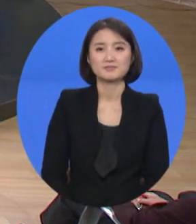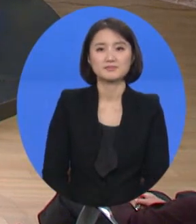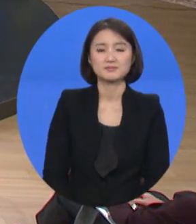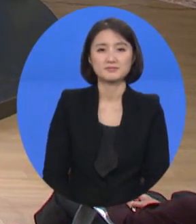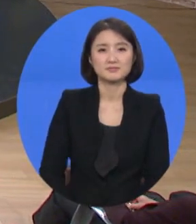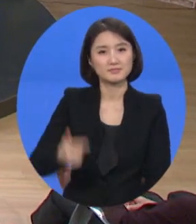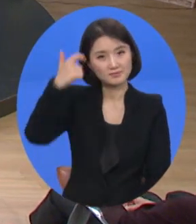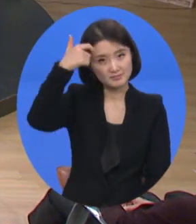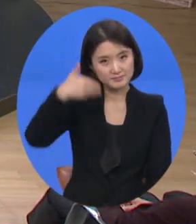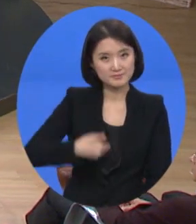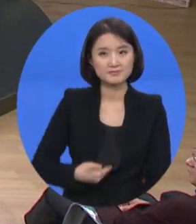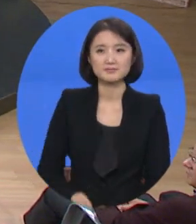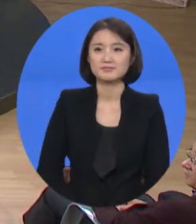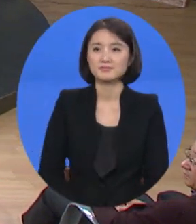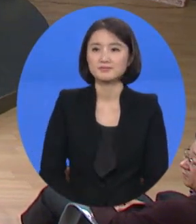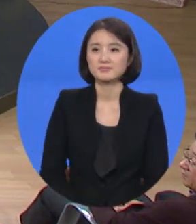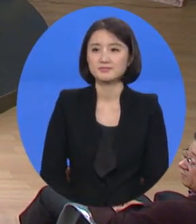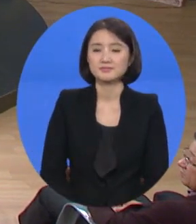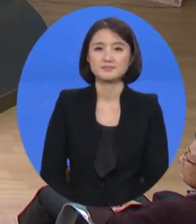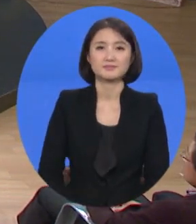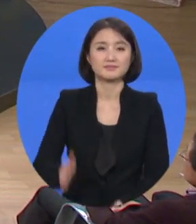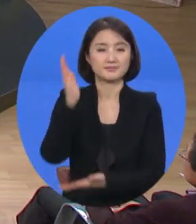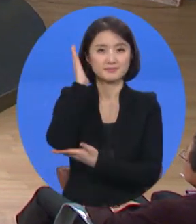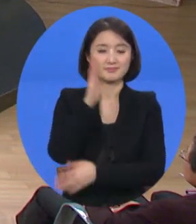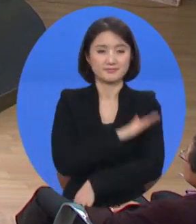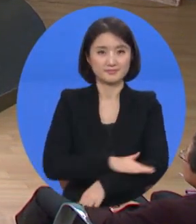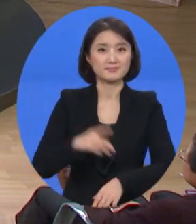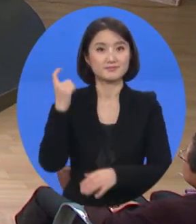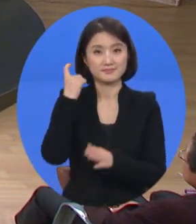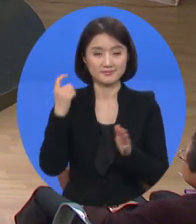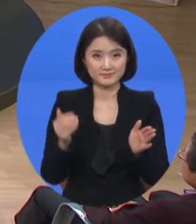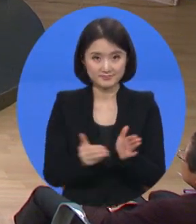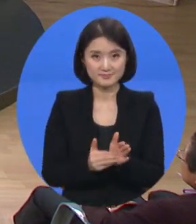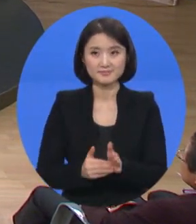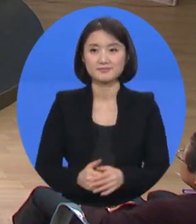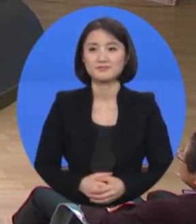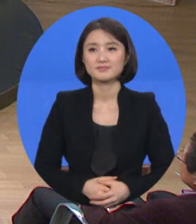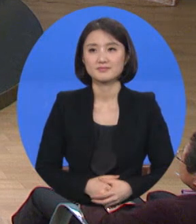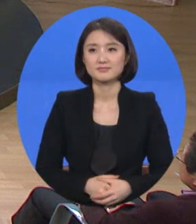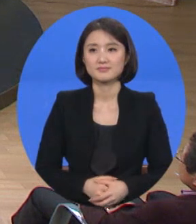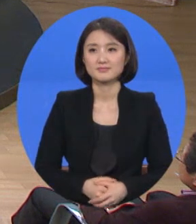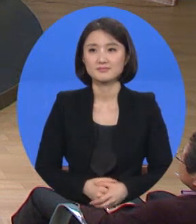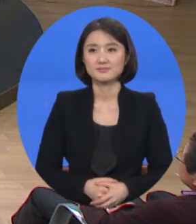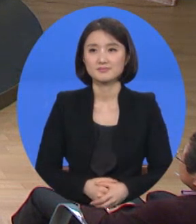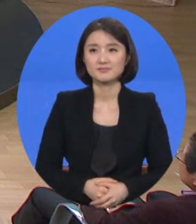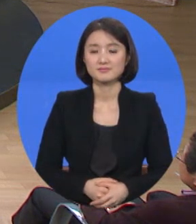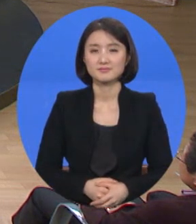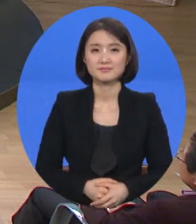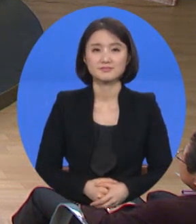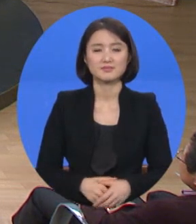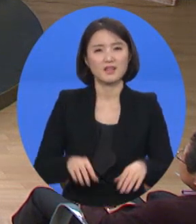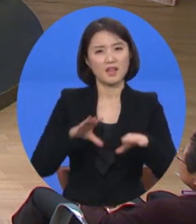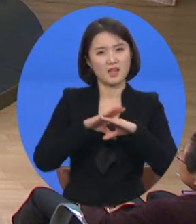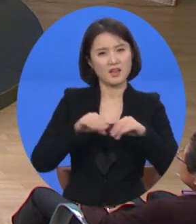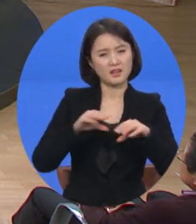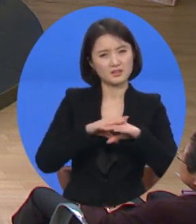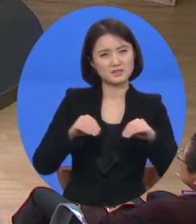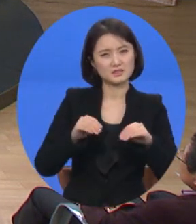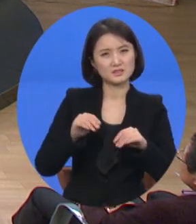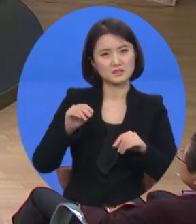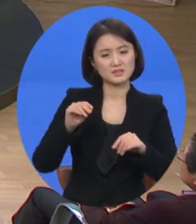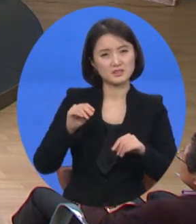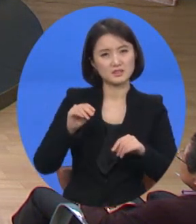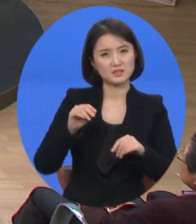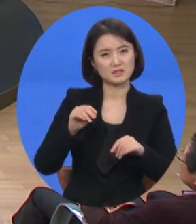질문을 해 주시죠 강의 잘 들었습니다 어 그 해석하는 게 한가지 밖에는